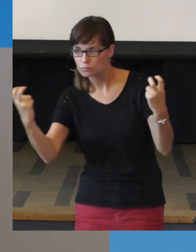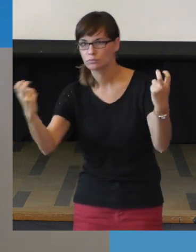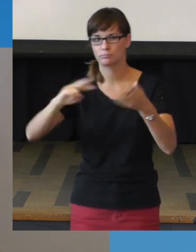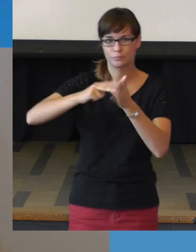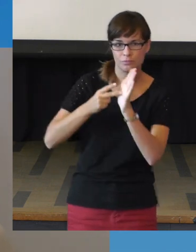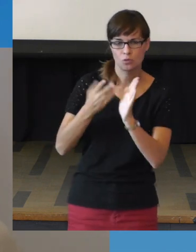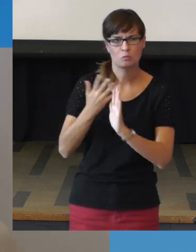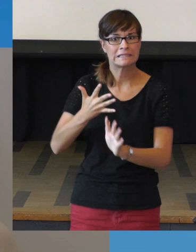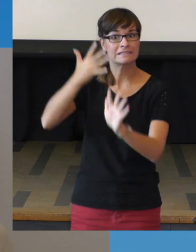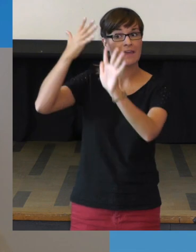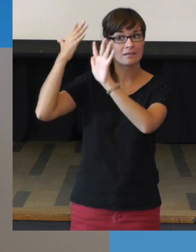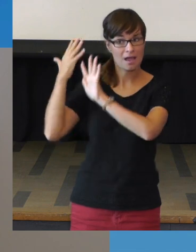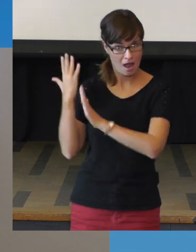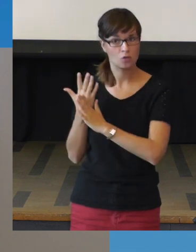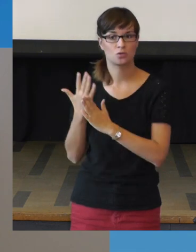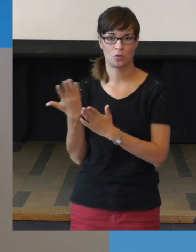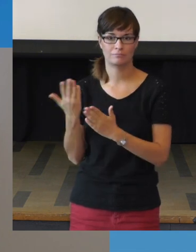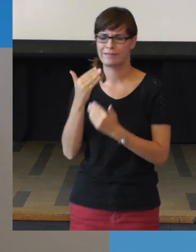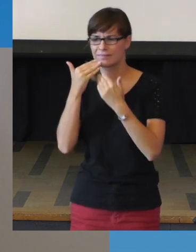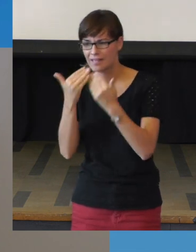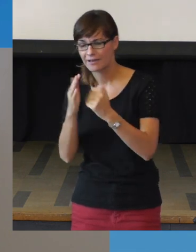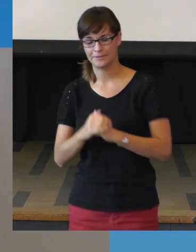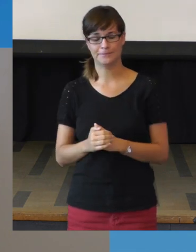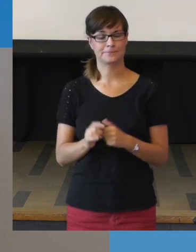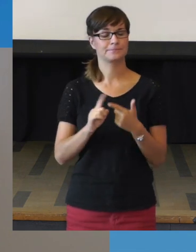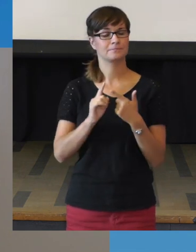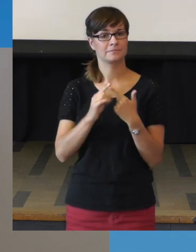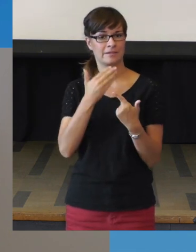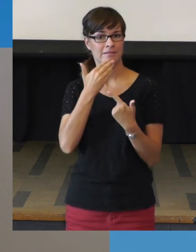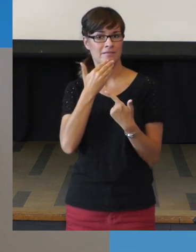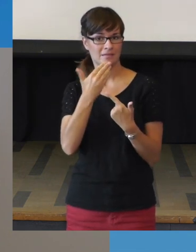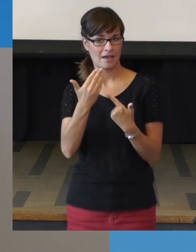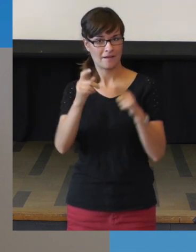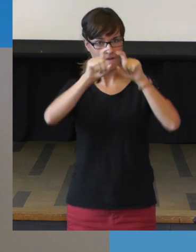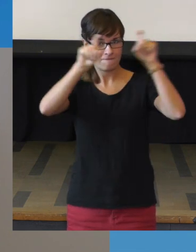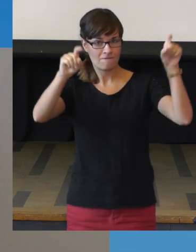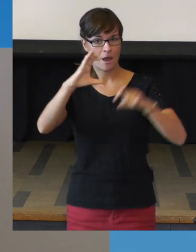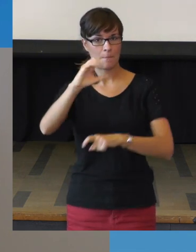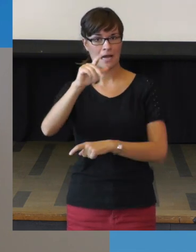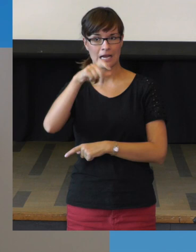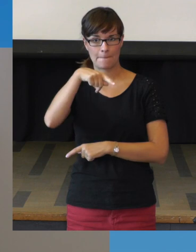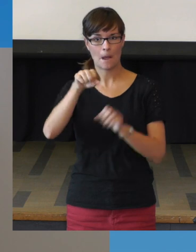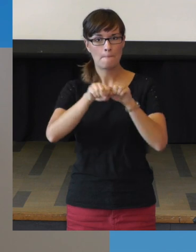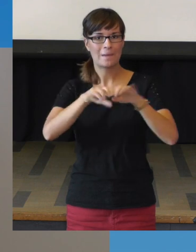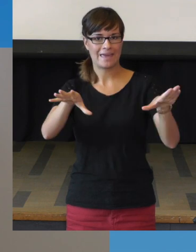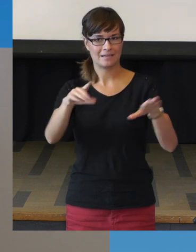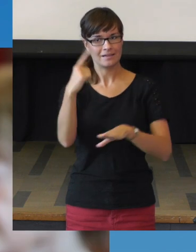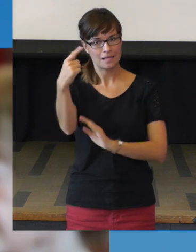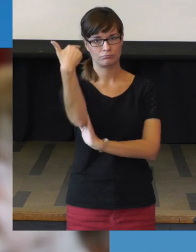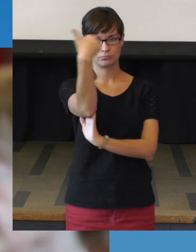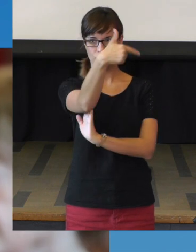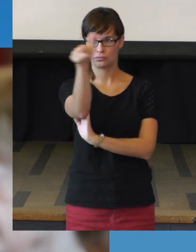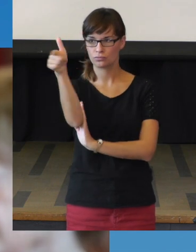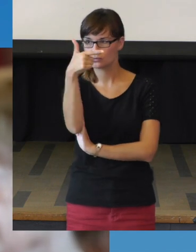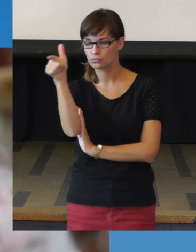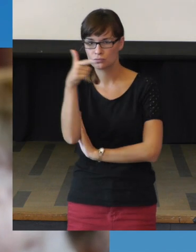das schon seit über 10 Jahren. Und ich darf mich bedanken bei der Firma Clip Media, die diese Sendung wieder